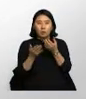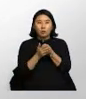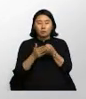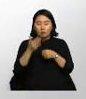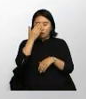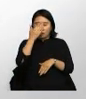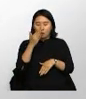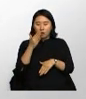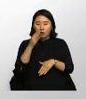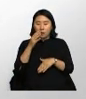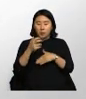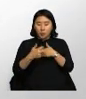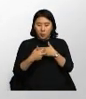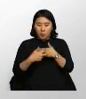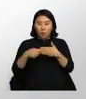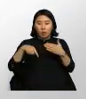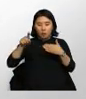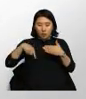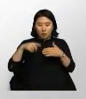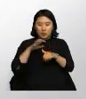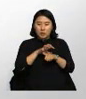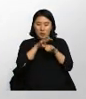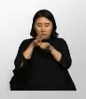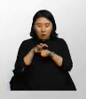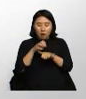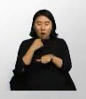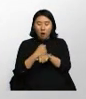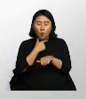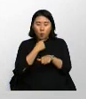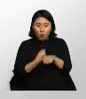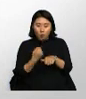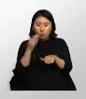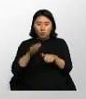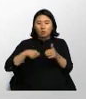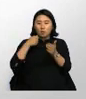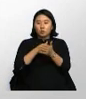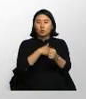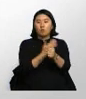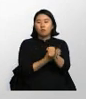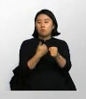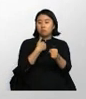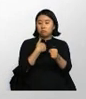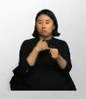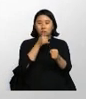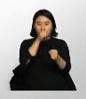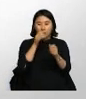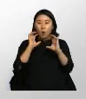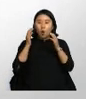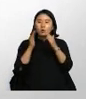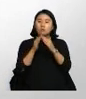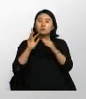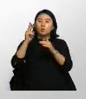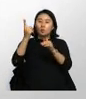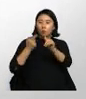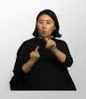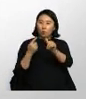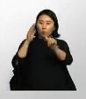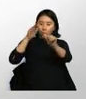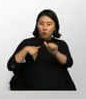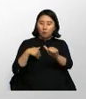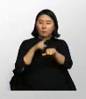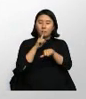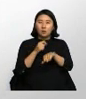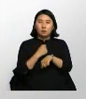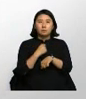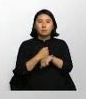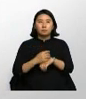열이 있는 교사가 병원을 다녀온 후 자가 격리를 하려고 하자, 결정권은 자신에게 있다며 어린이집으로 돌아올 것을 여러